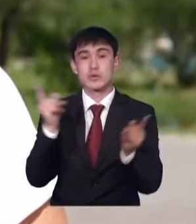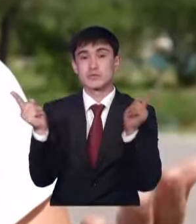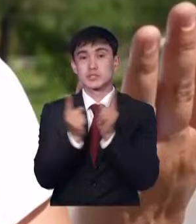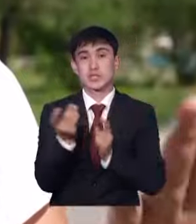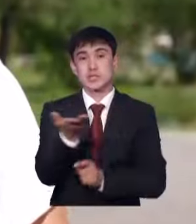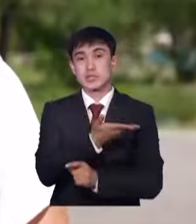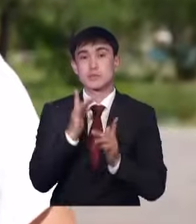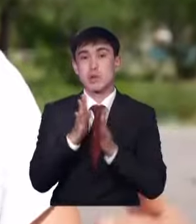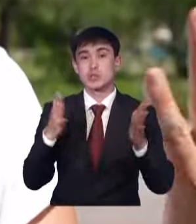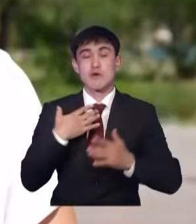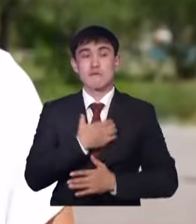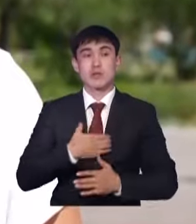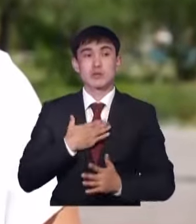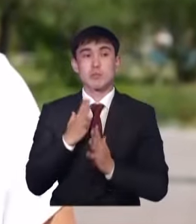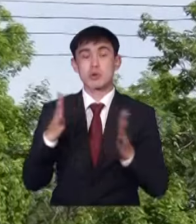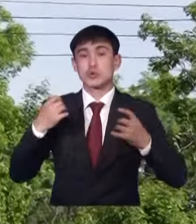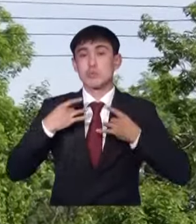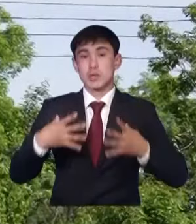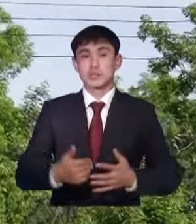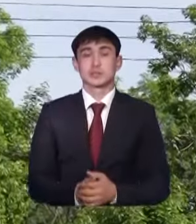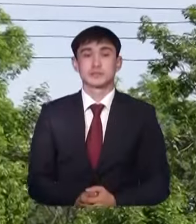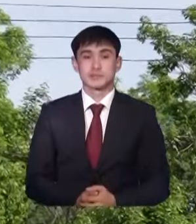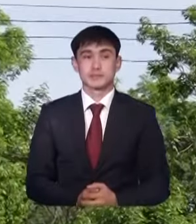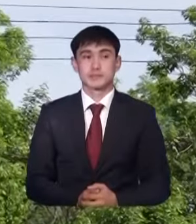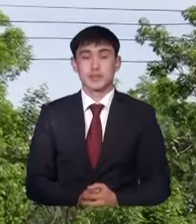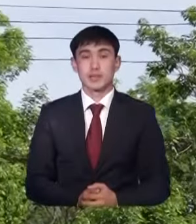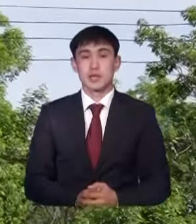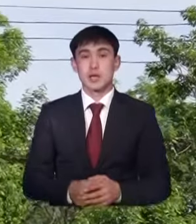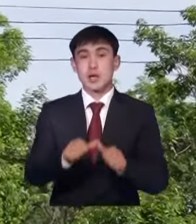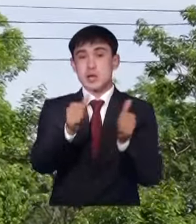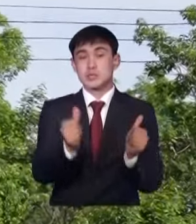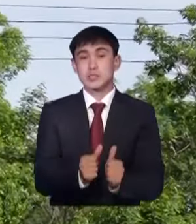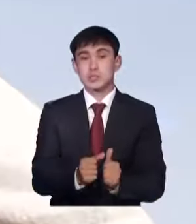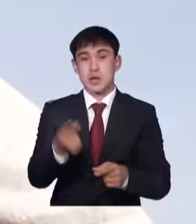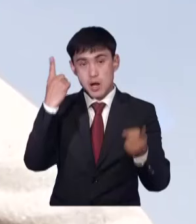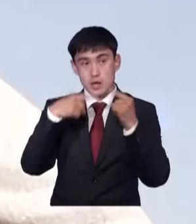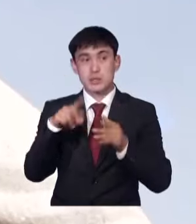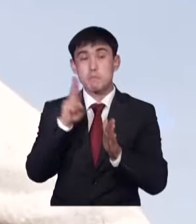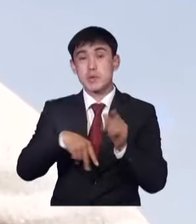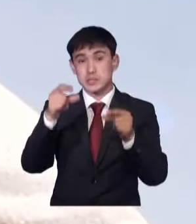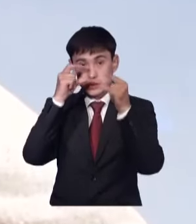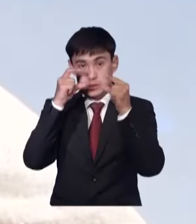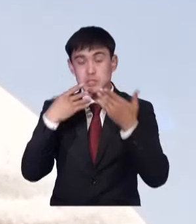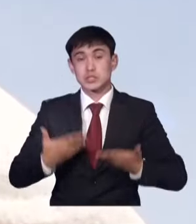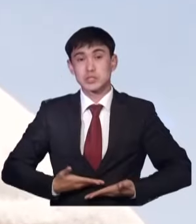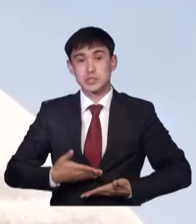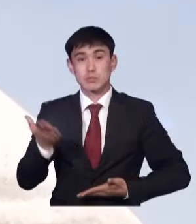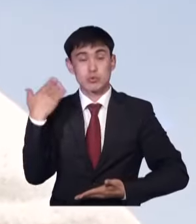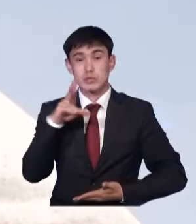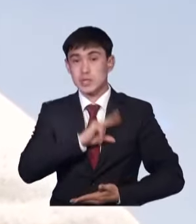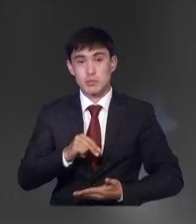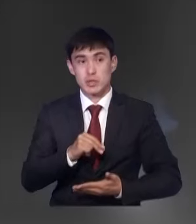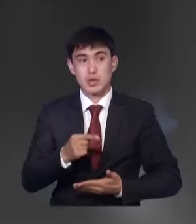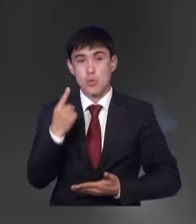нас большое волнение, большой праздник. Айтпақшы, ескерткіште ақын көзілдіріксіз тірлігінде тақпапты да,